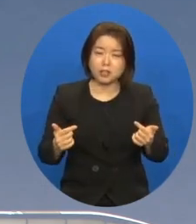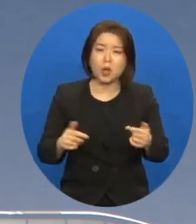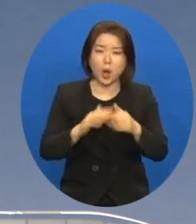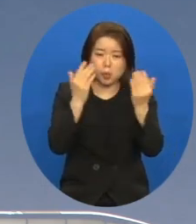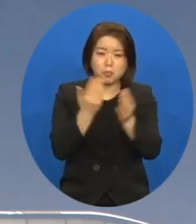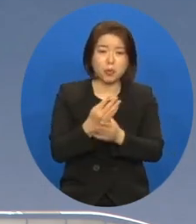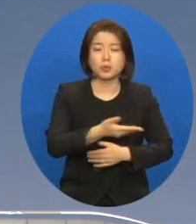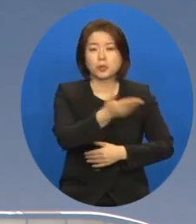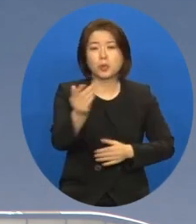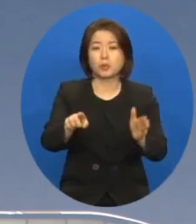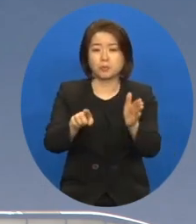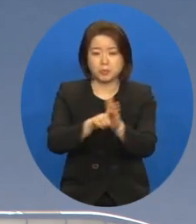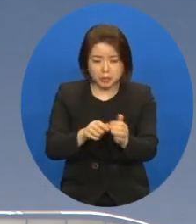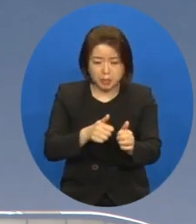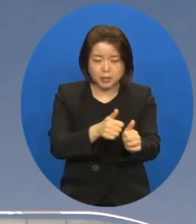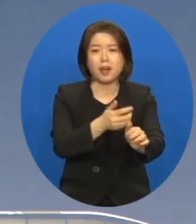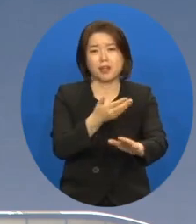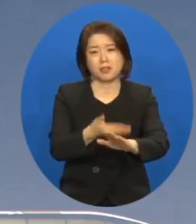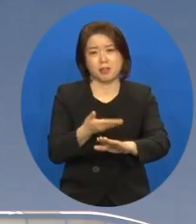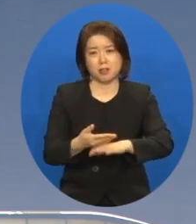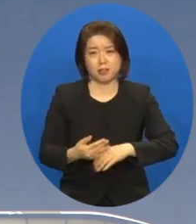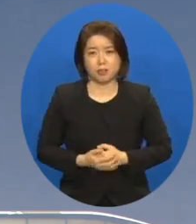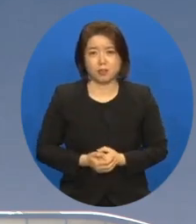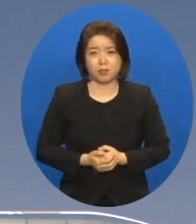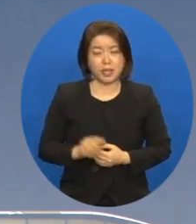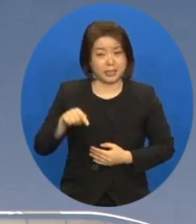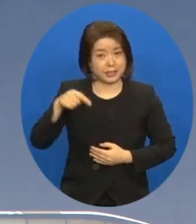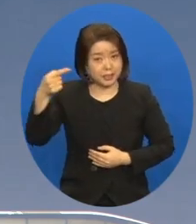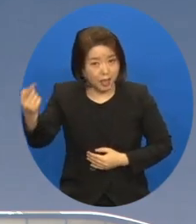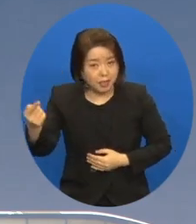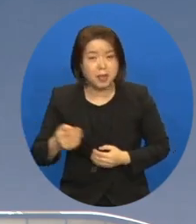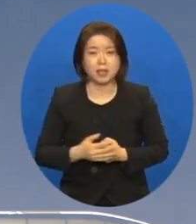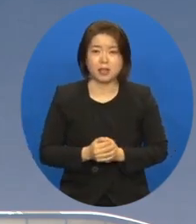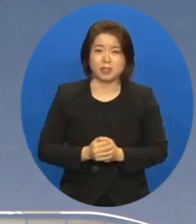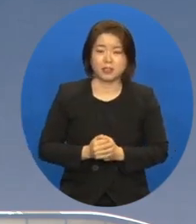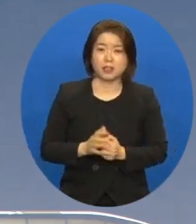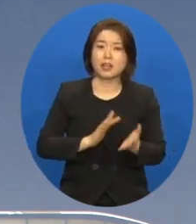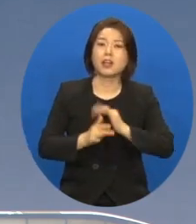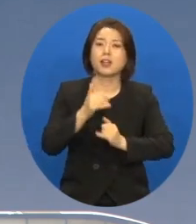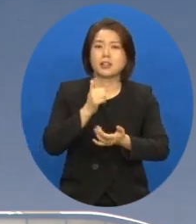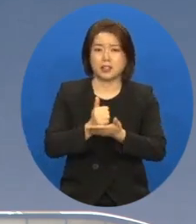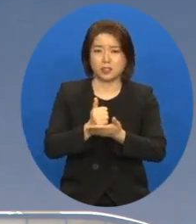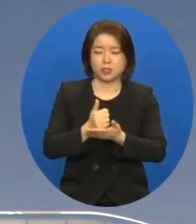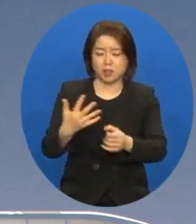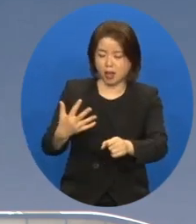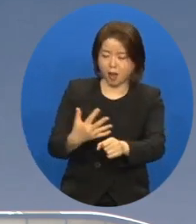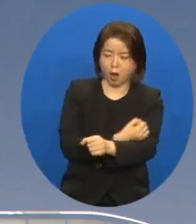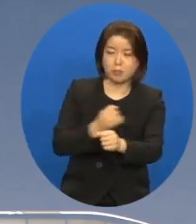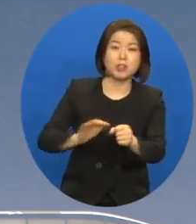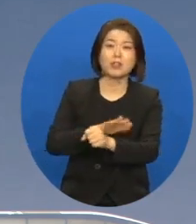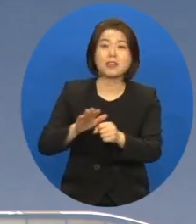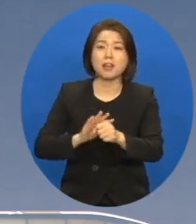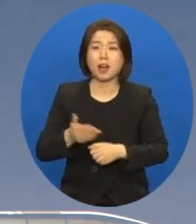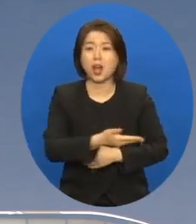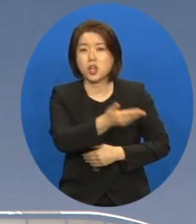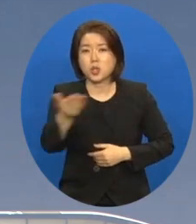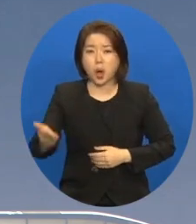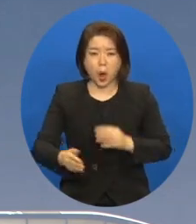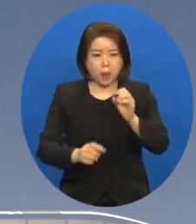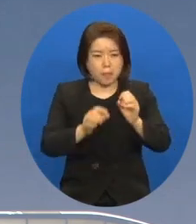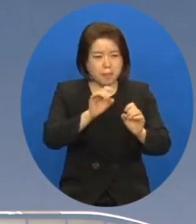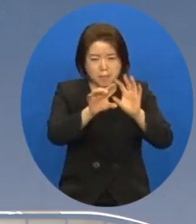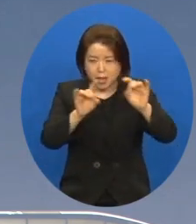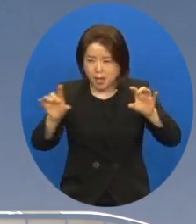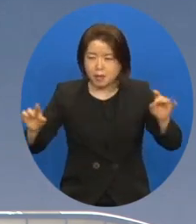여러분의 믿음에 달려 있는 거예요. 그 다음에 예수님의 그 엄청난 사랑을 여러분이 다